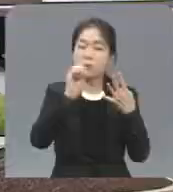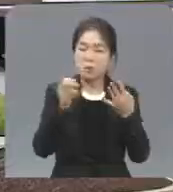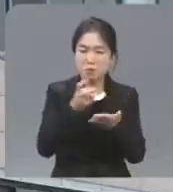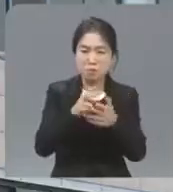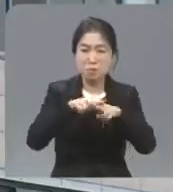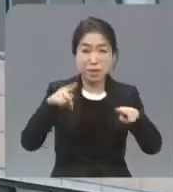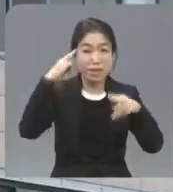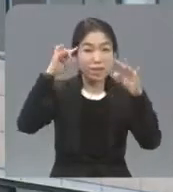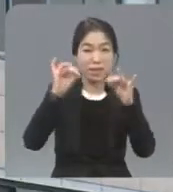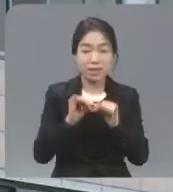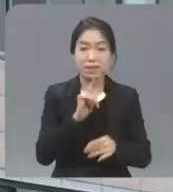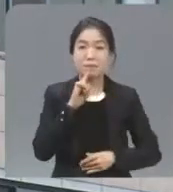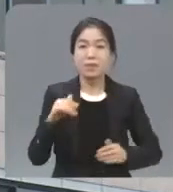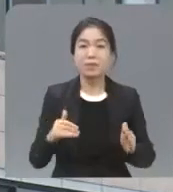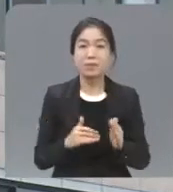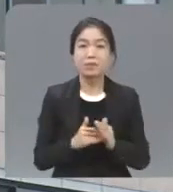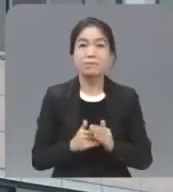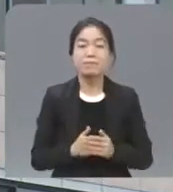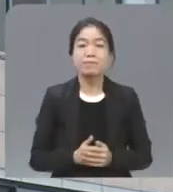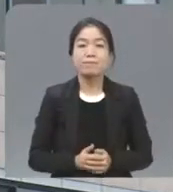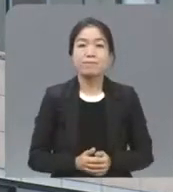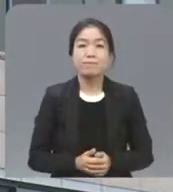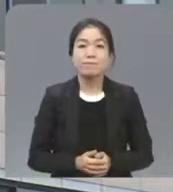폐지에 찬성했다 고 밝혔습니다